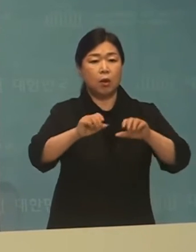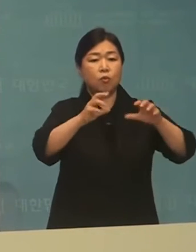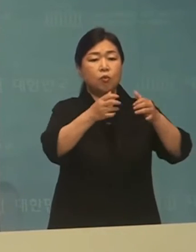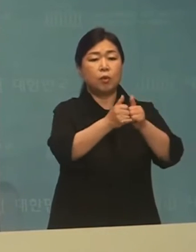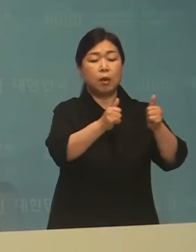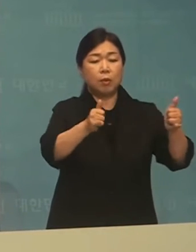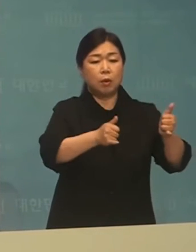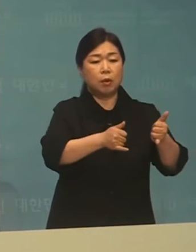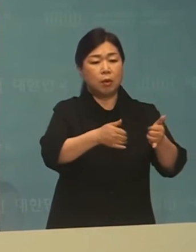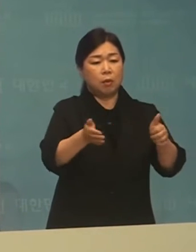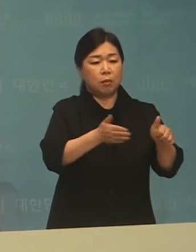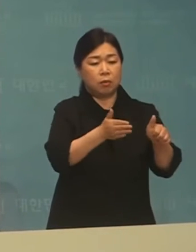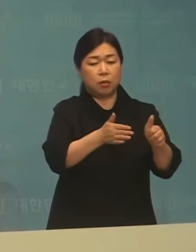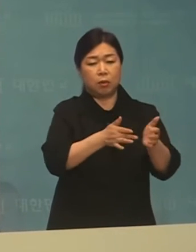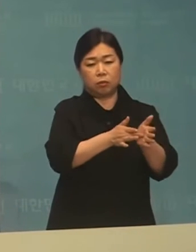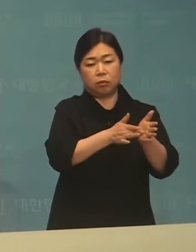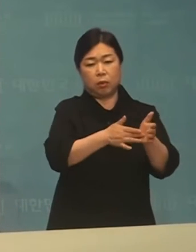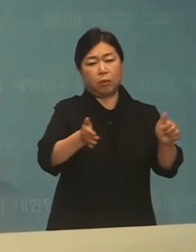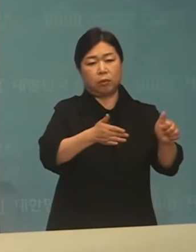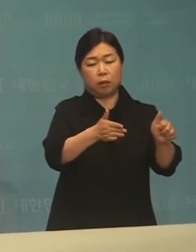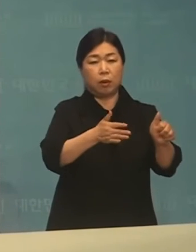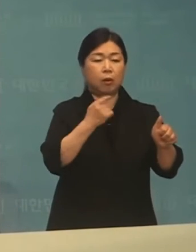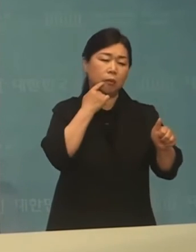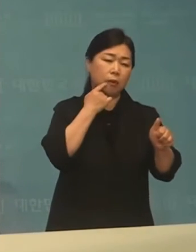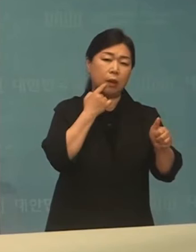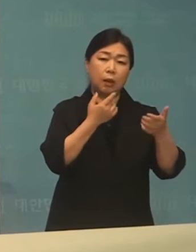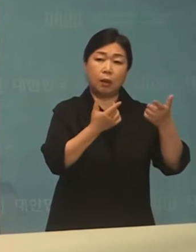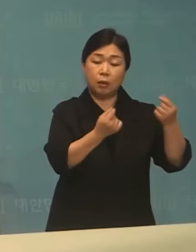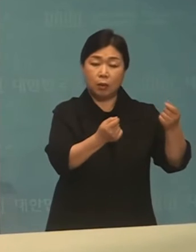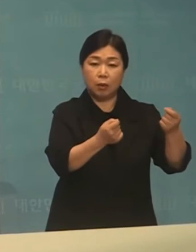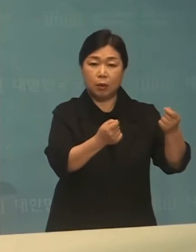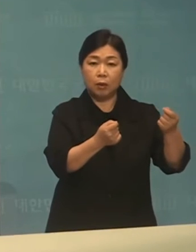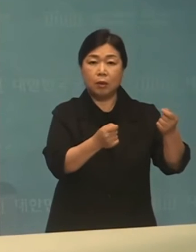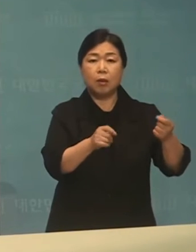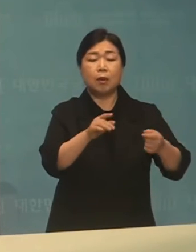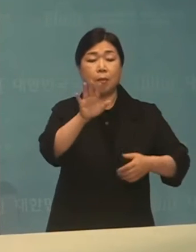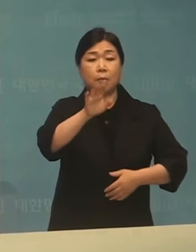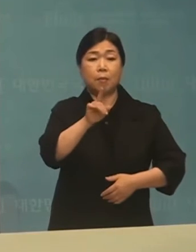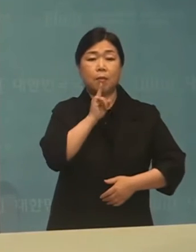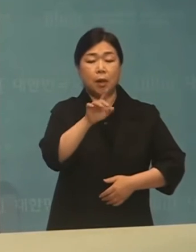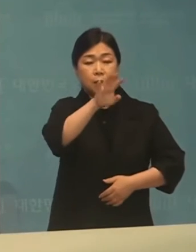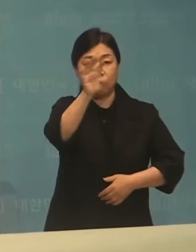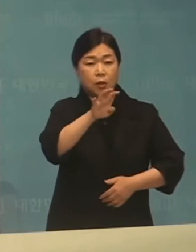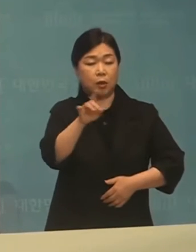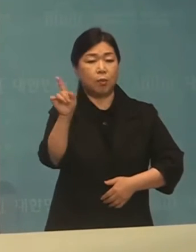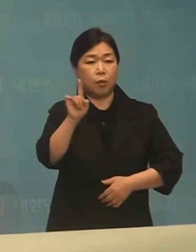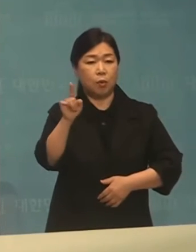주장은 이승만의 주장과 투시 하나 안 틀리고 똑같습니다.